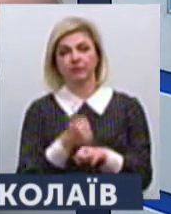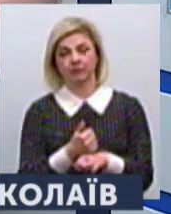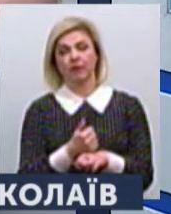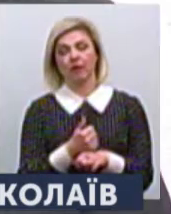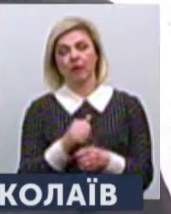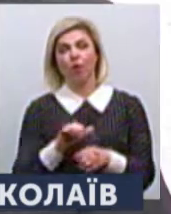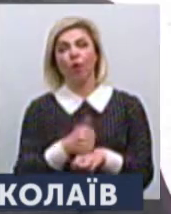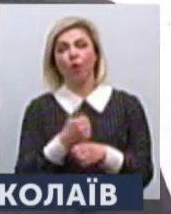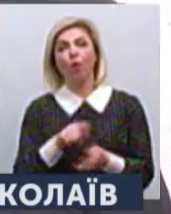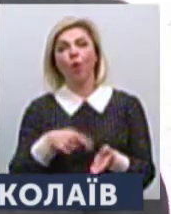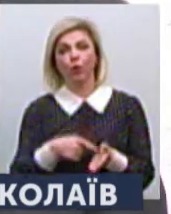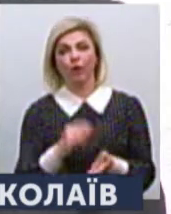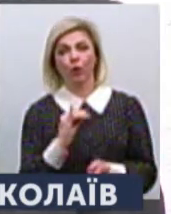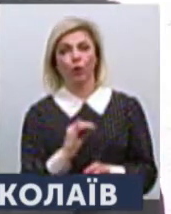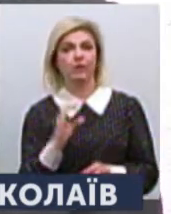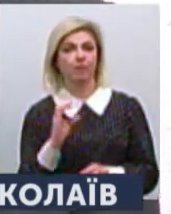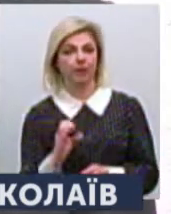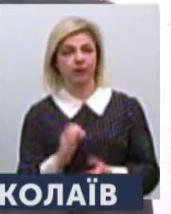Степанець.